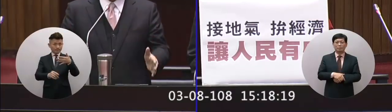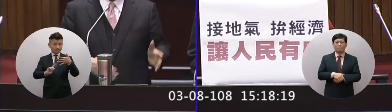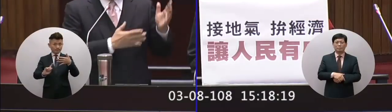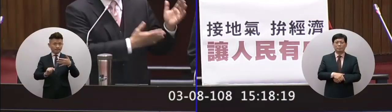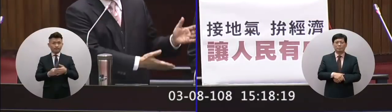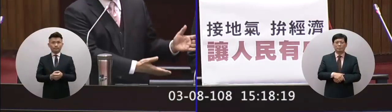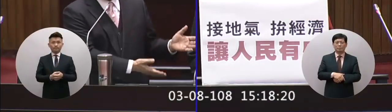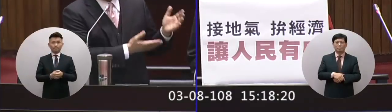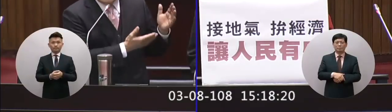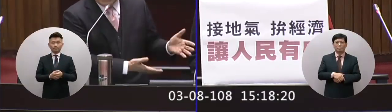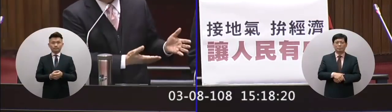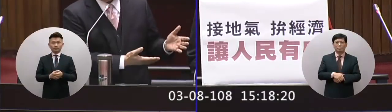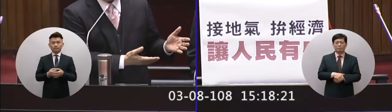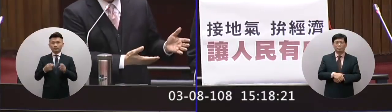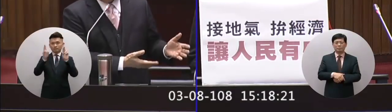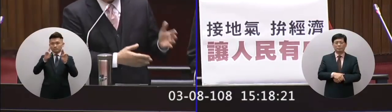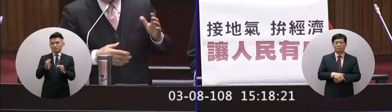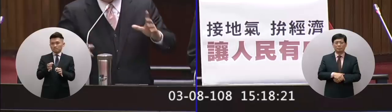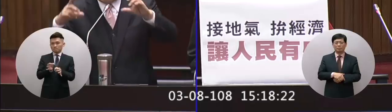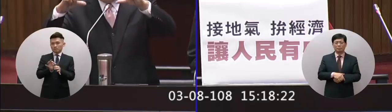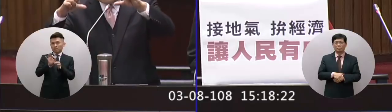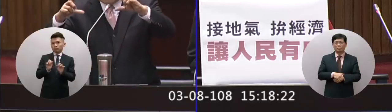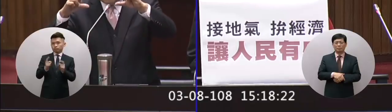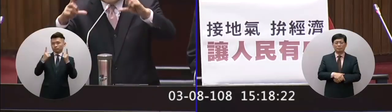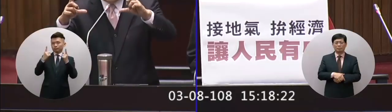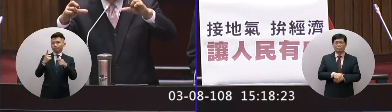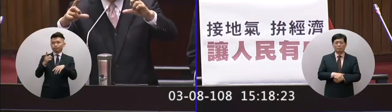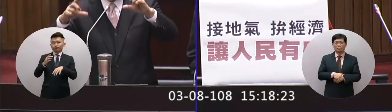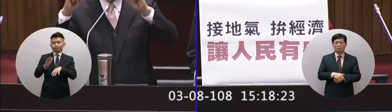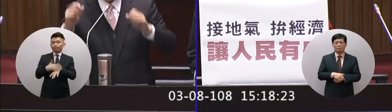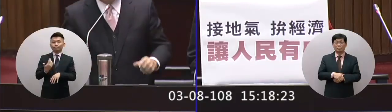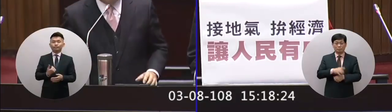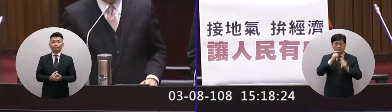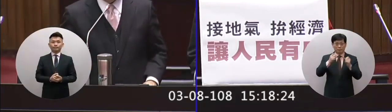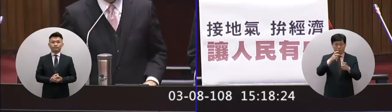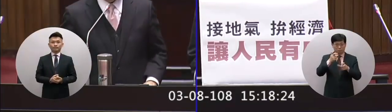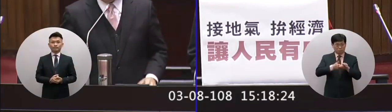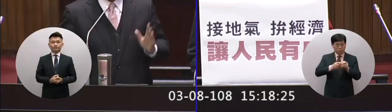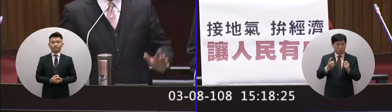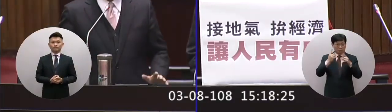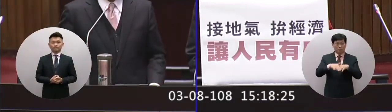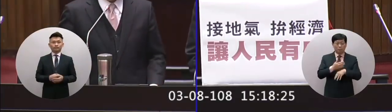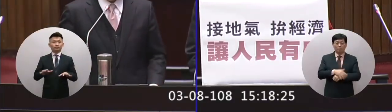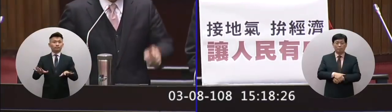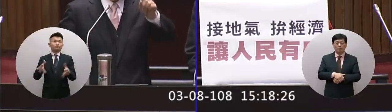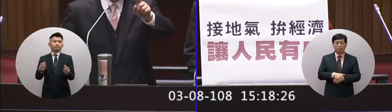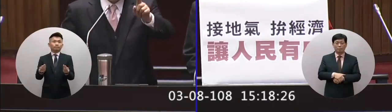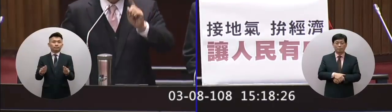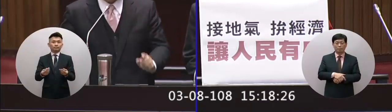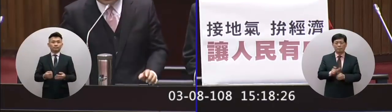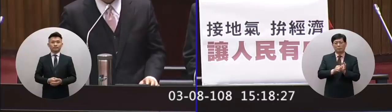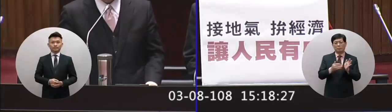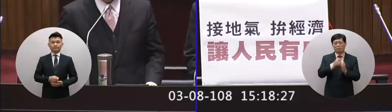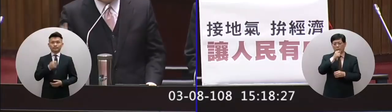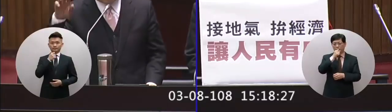并没有要挑战的压力。那这个挑战有一个机制， 油价会不会涨？ 没有，现在我们没有。